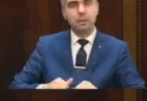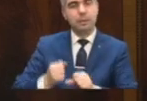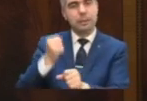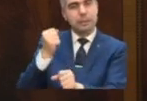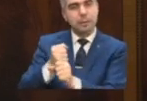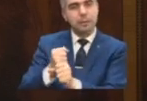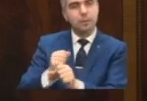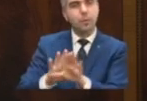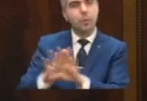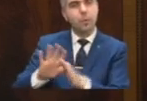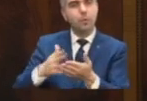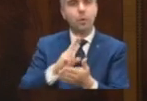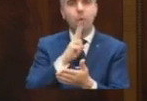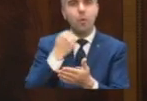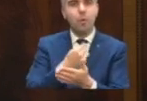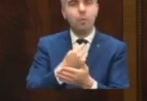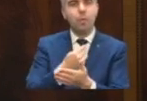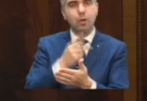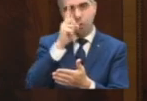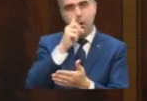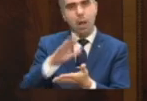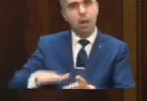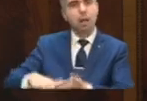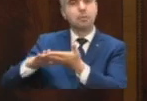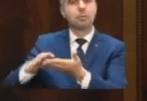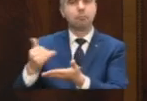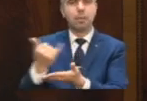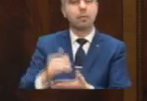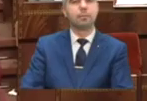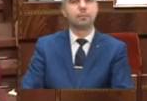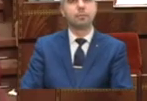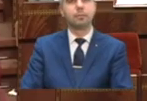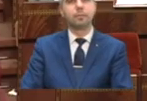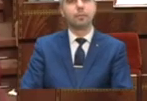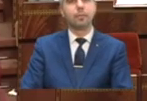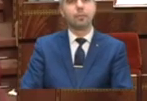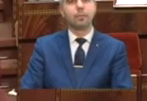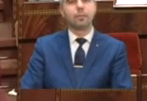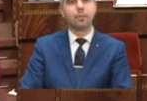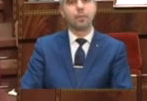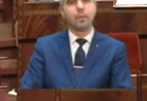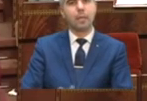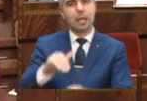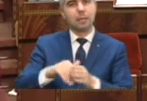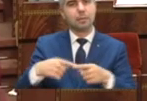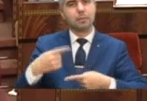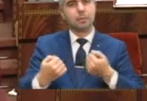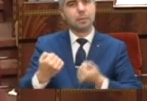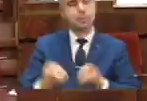يعني قدره والحكومه كذلك، فسيروا وفقكم الله. شكرا السيد النائب المحترم. المداخله الان لفريق الاصاله